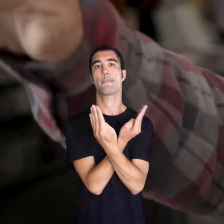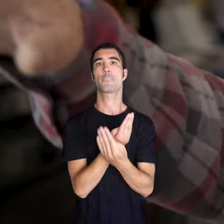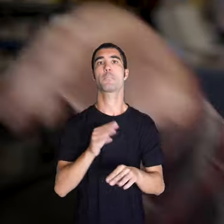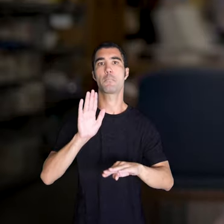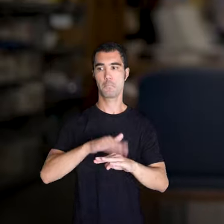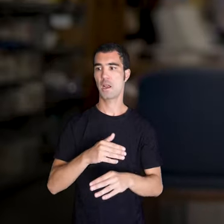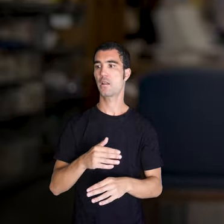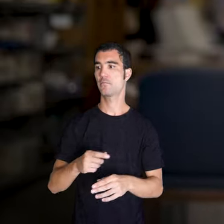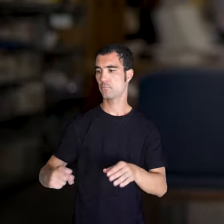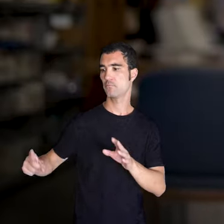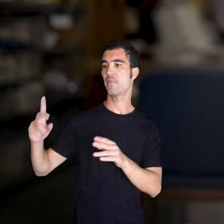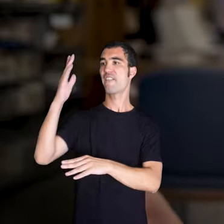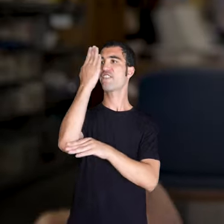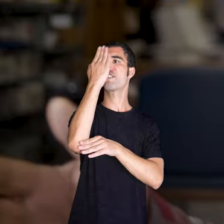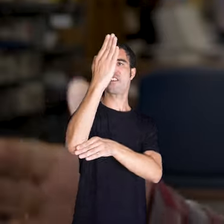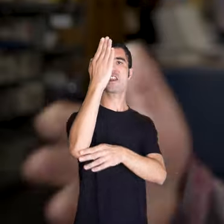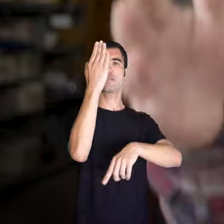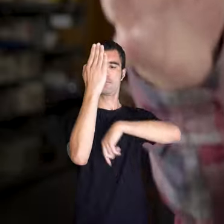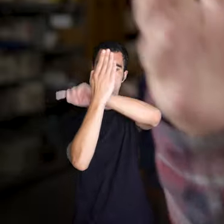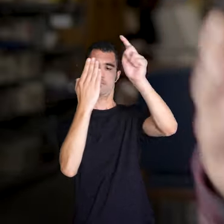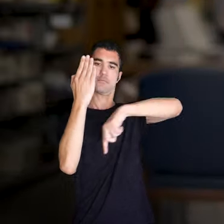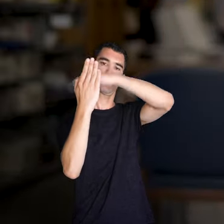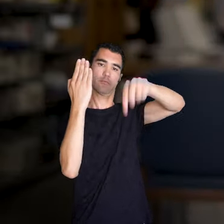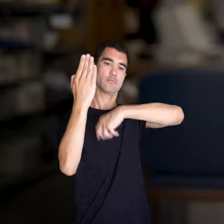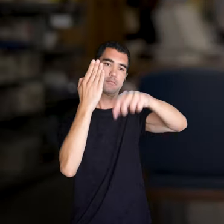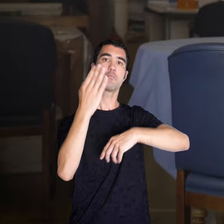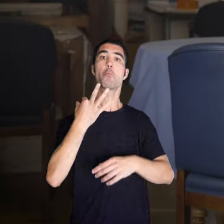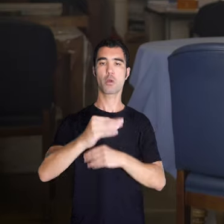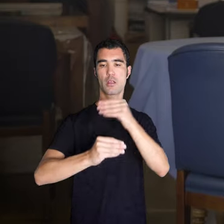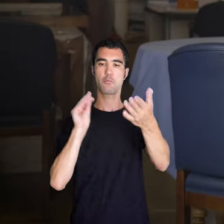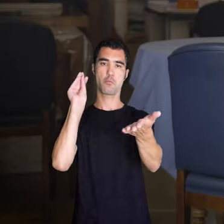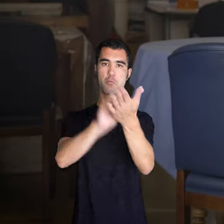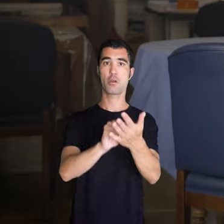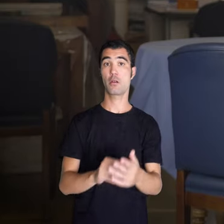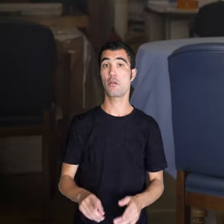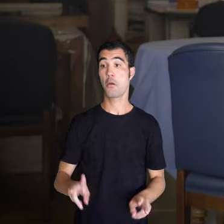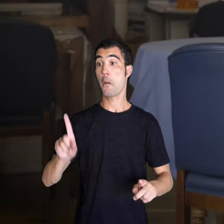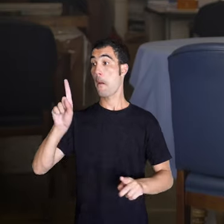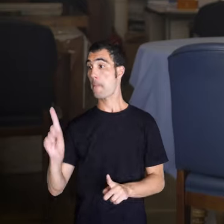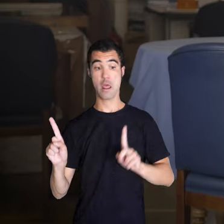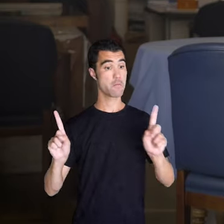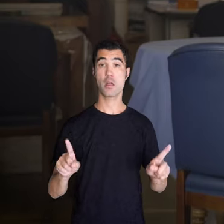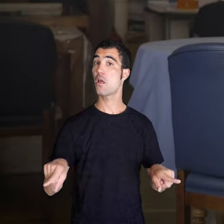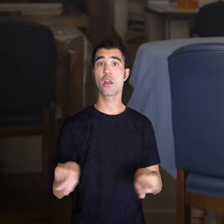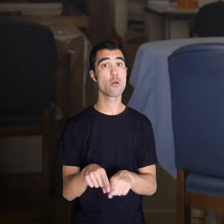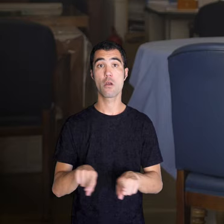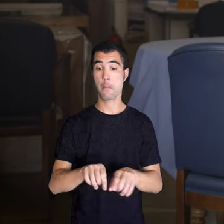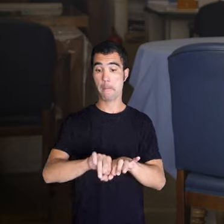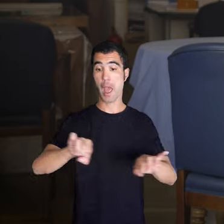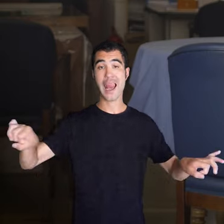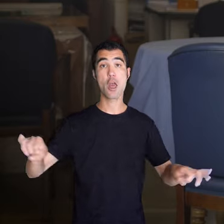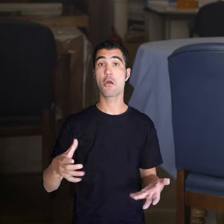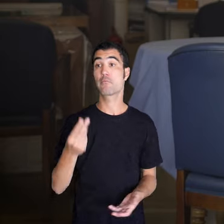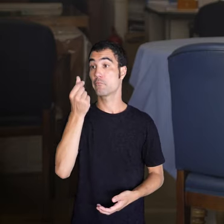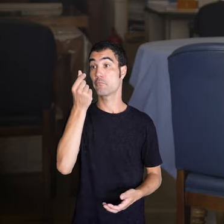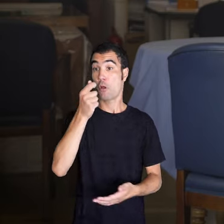poder amarrar la vela, per poder enferir la vela, per poder anar a la vela. I els palos igual, el dia que anava aquest palo, perquè com que